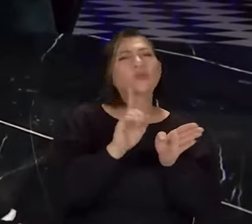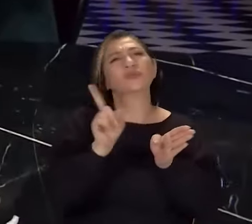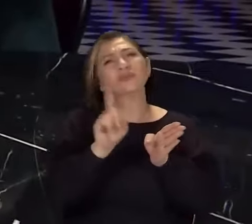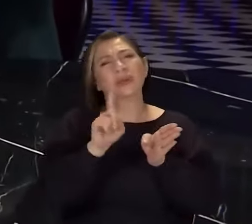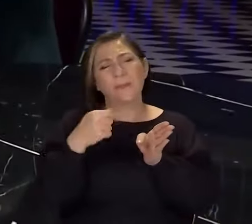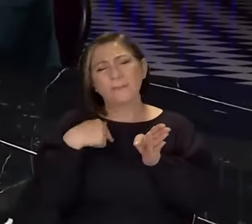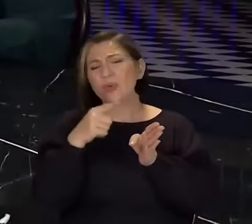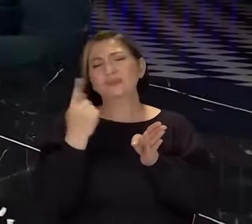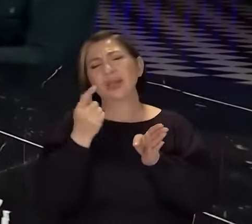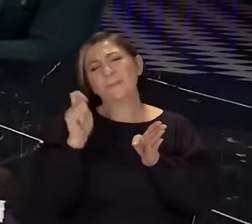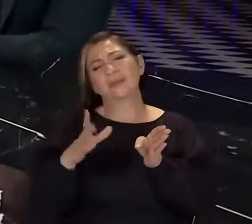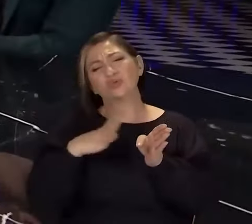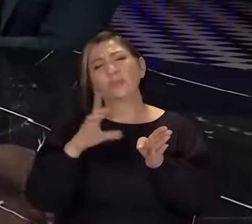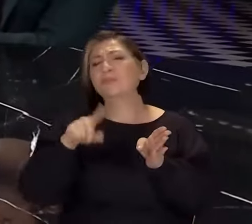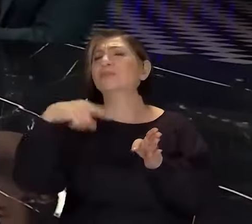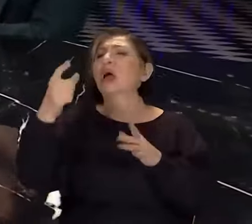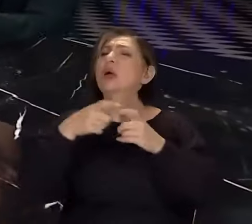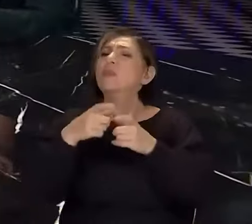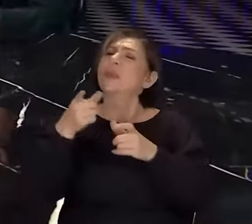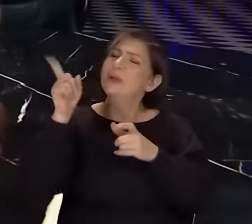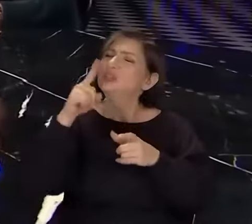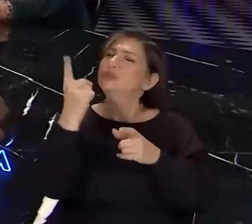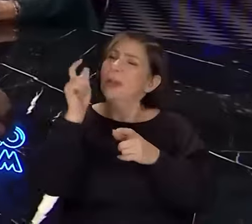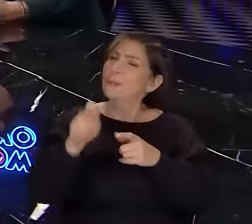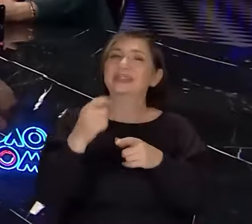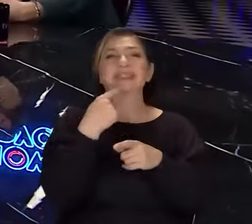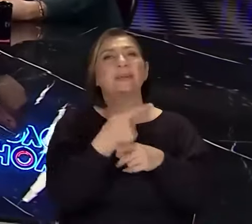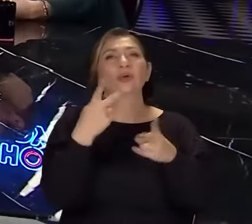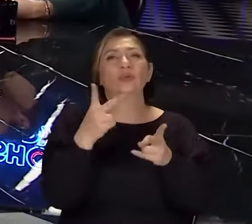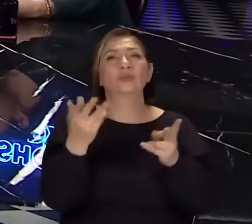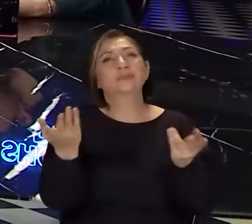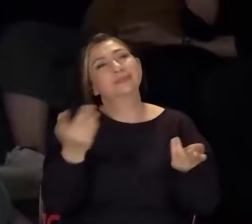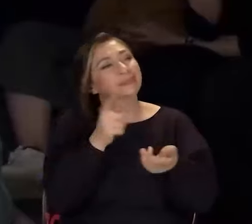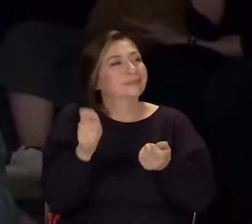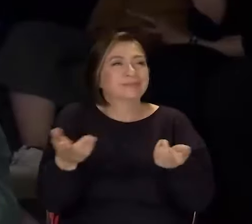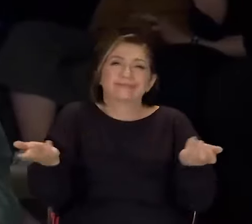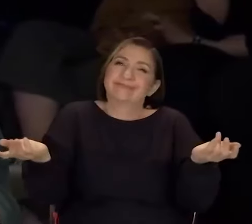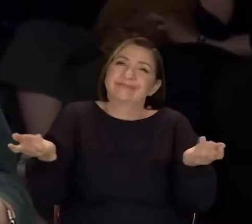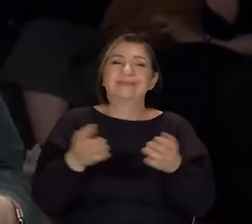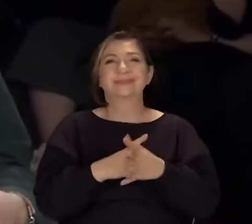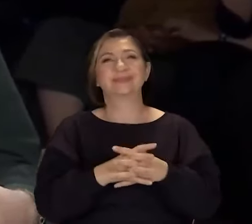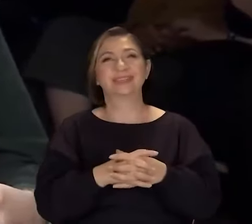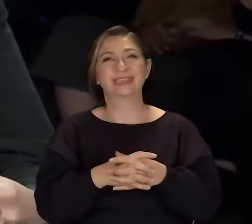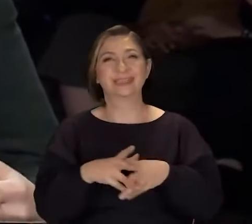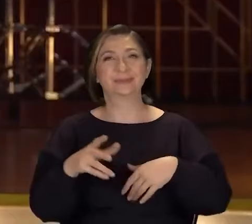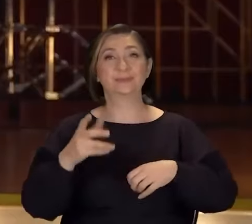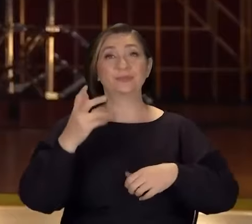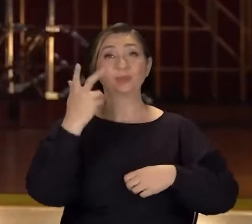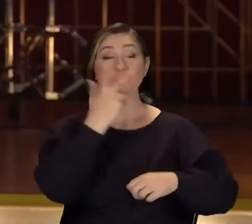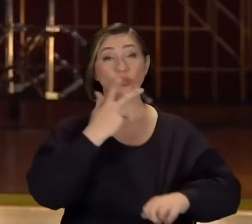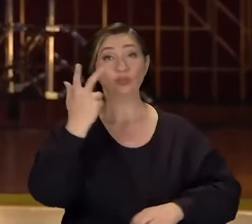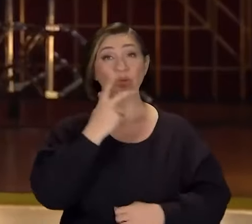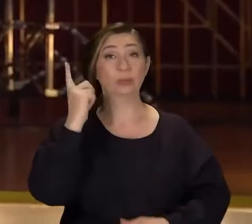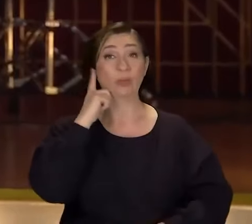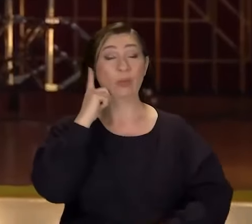hani böyle bir şey yapayım, bir sonraki albümde bir daha yaparız diyebiliyorum. Sağ olsunlar, onlar da beni kırmıyor. Ama tabii ki müzik alanında